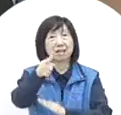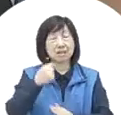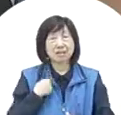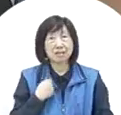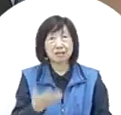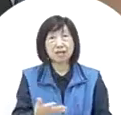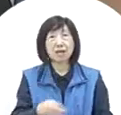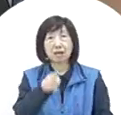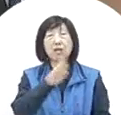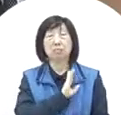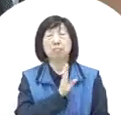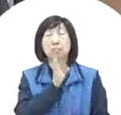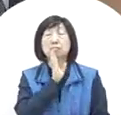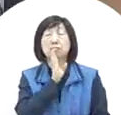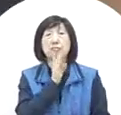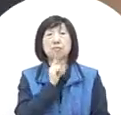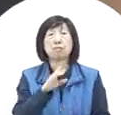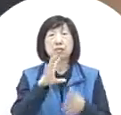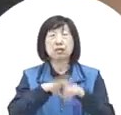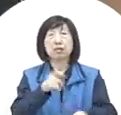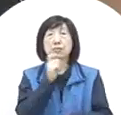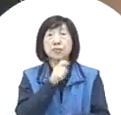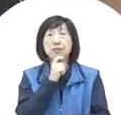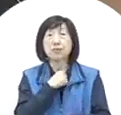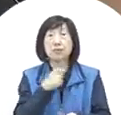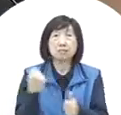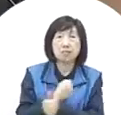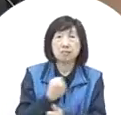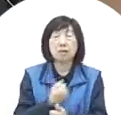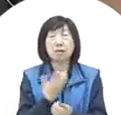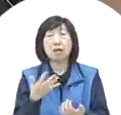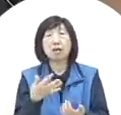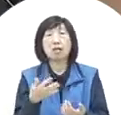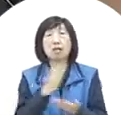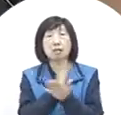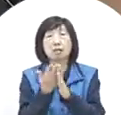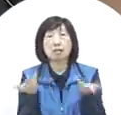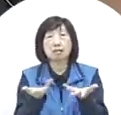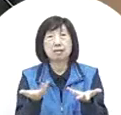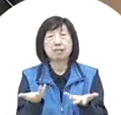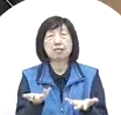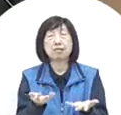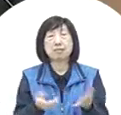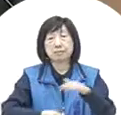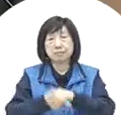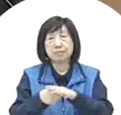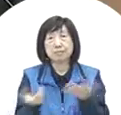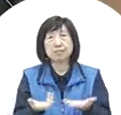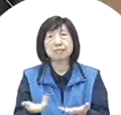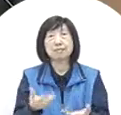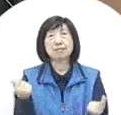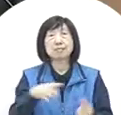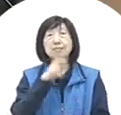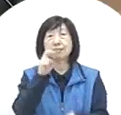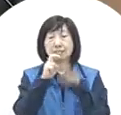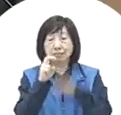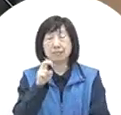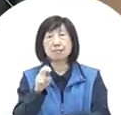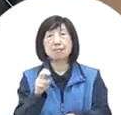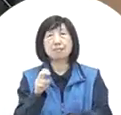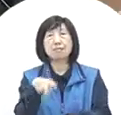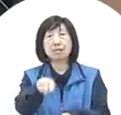一定有发生啊！示威性的这种暴力影片，然后示威性的一些违法事情，要去未成年的被散播